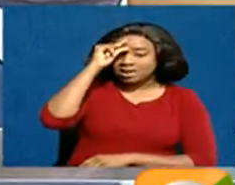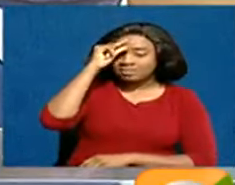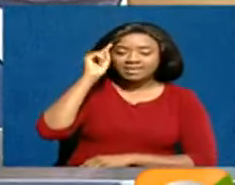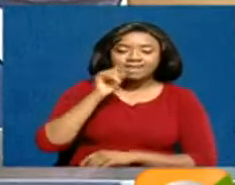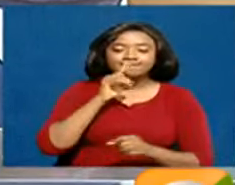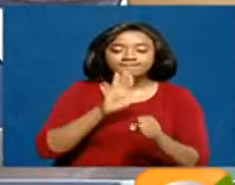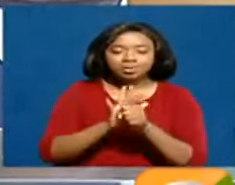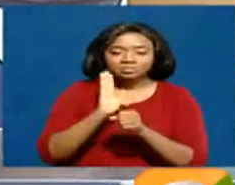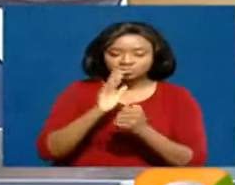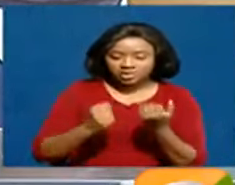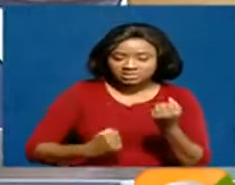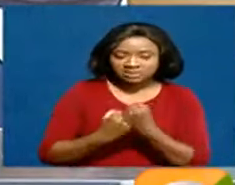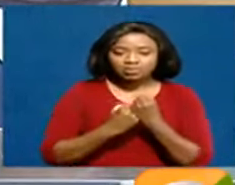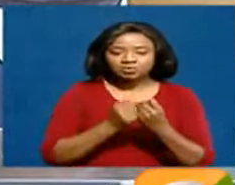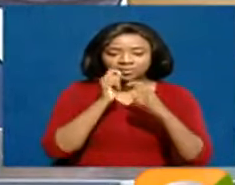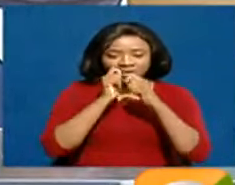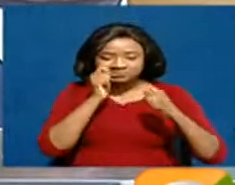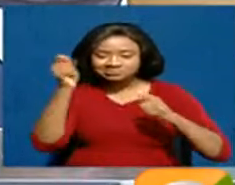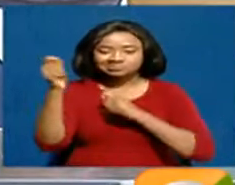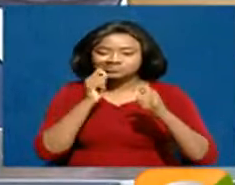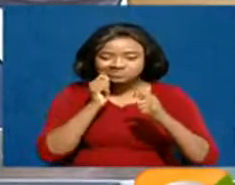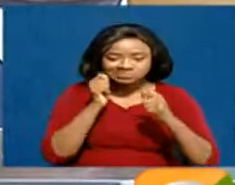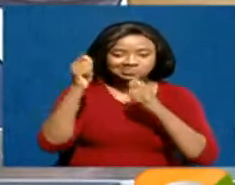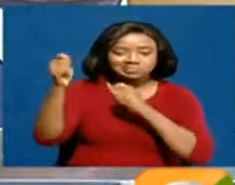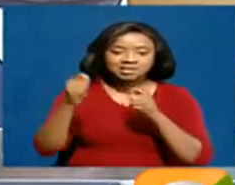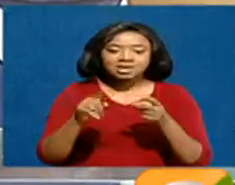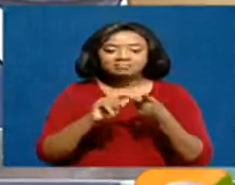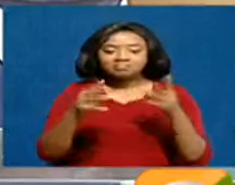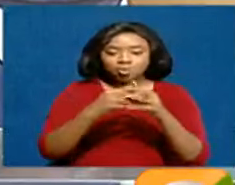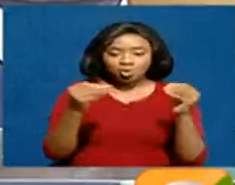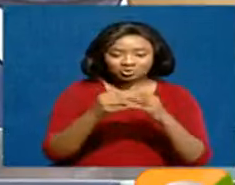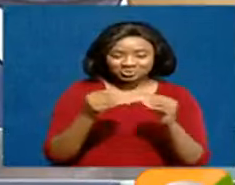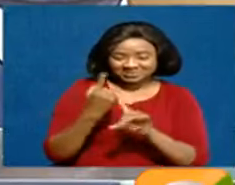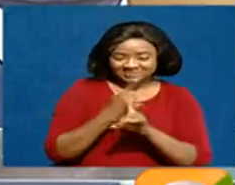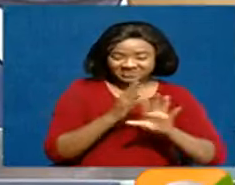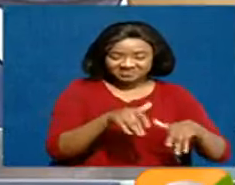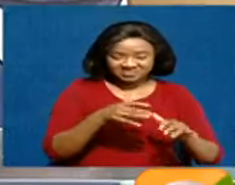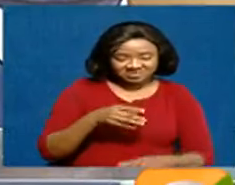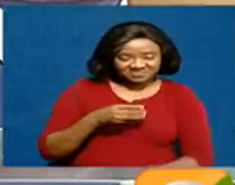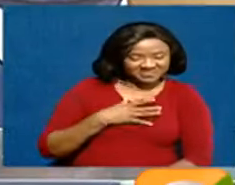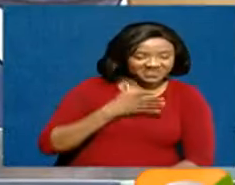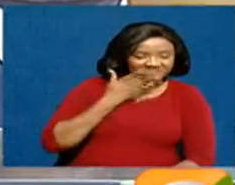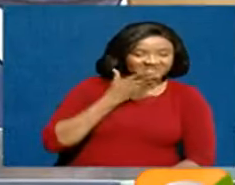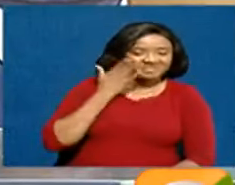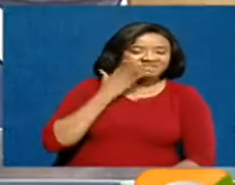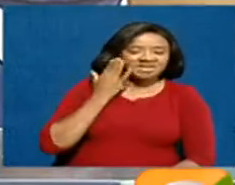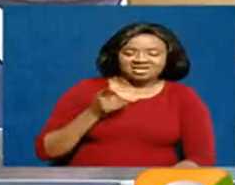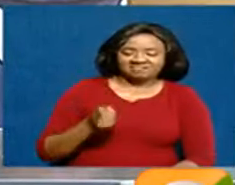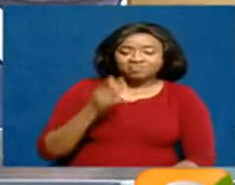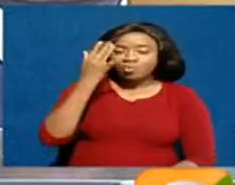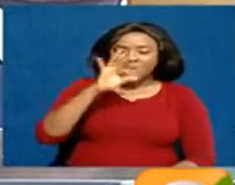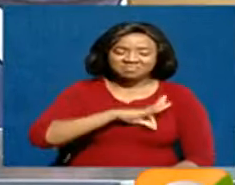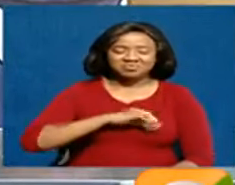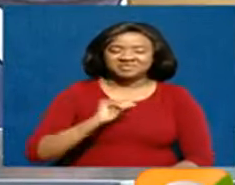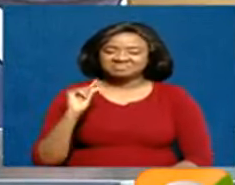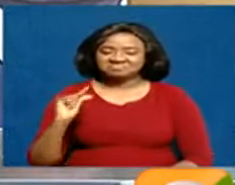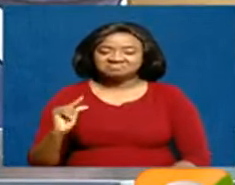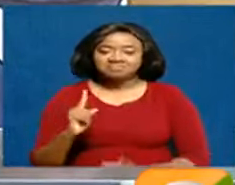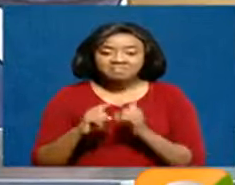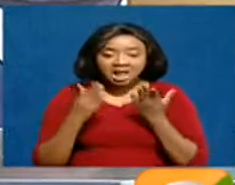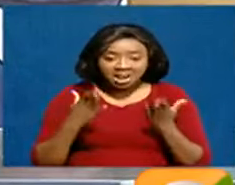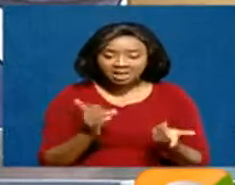cha miwa na pamba. Baadhi ya wakulima walikuwa wamesusia mimea hiyo miwili kutokana na mapato ya chini, na kama anavyoarifu Laura Otieno,